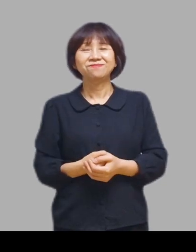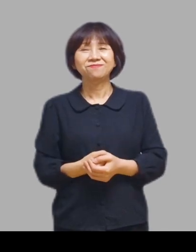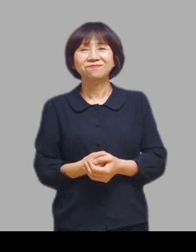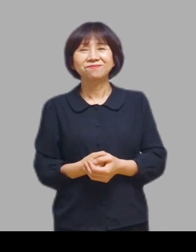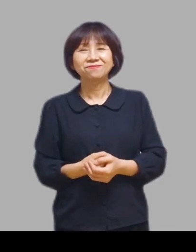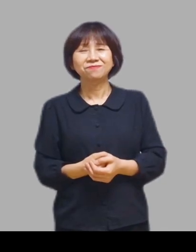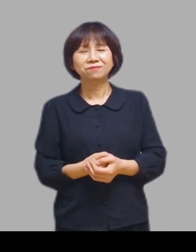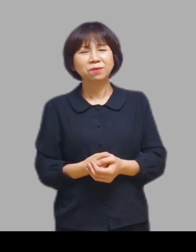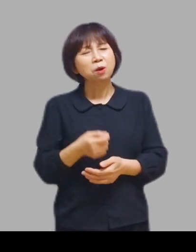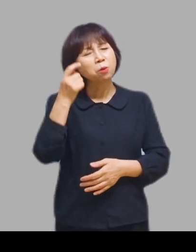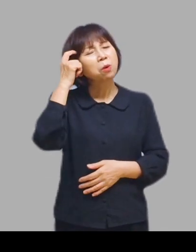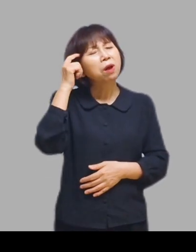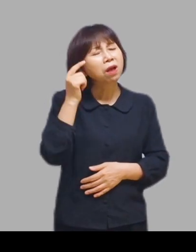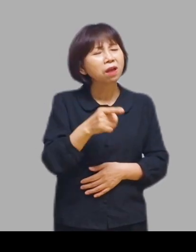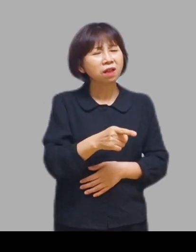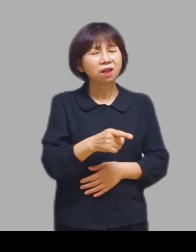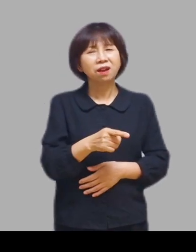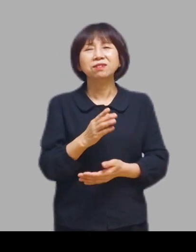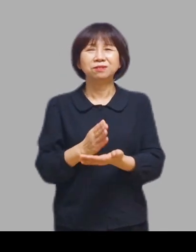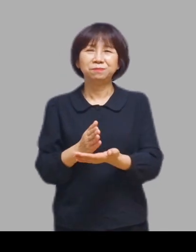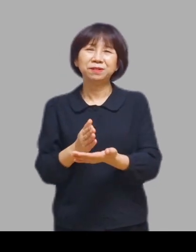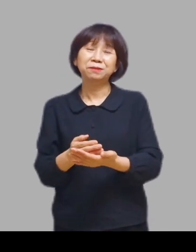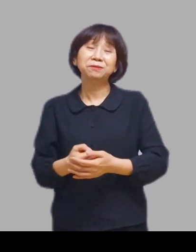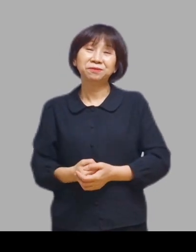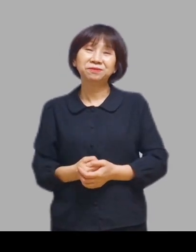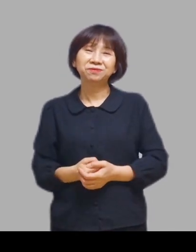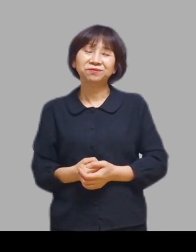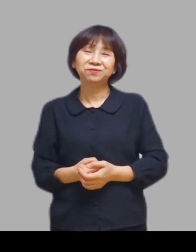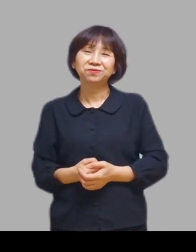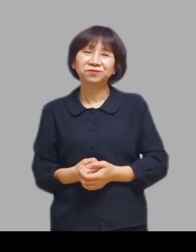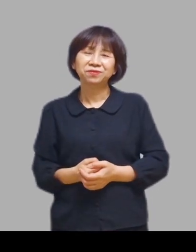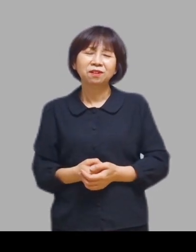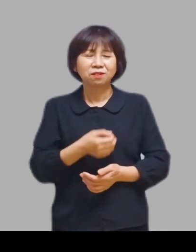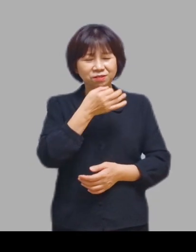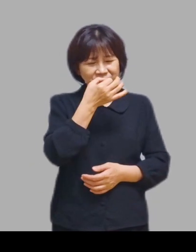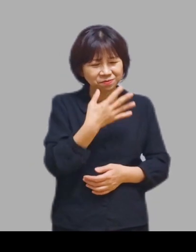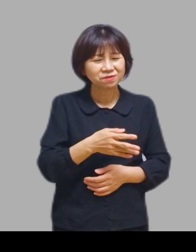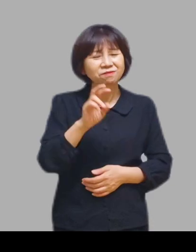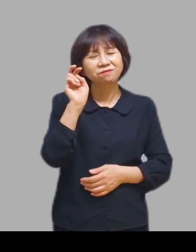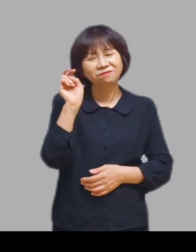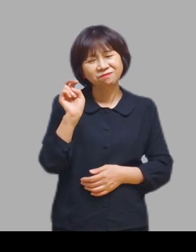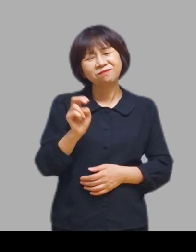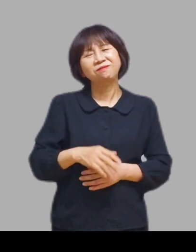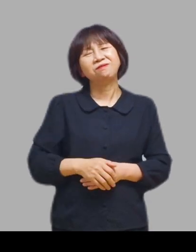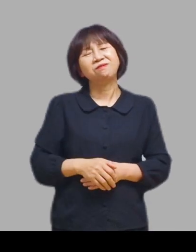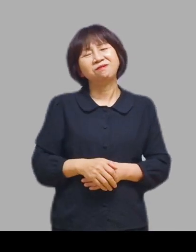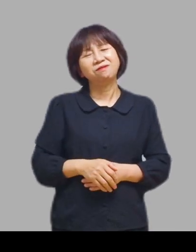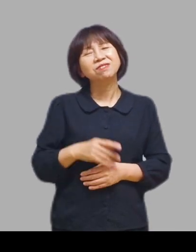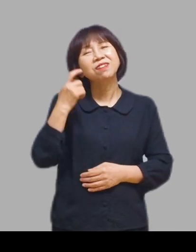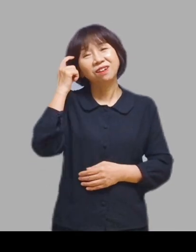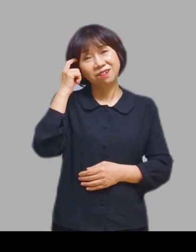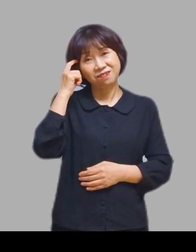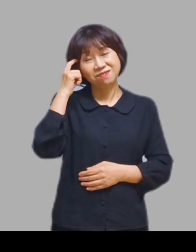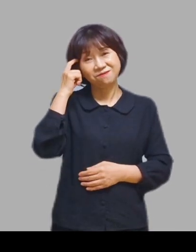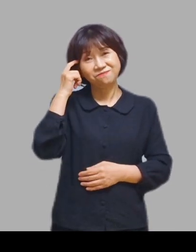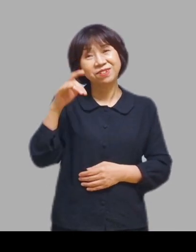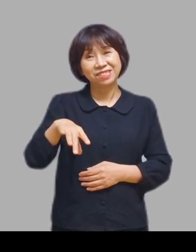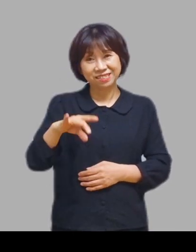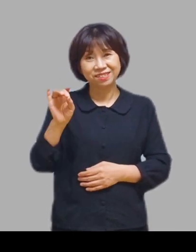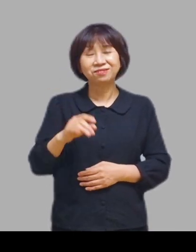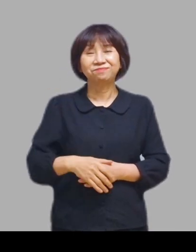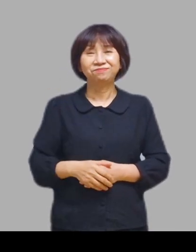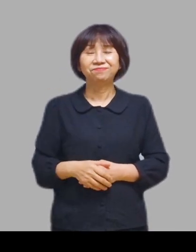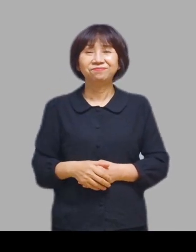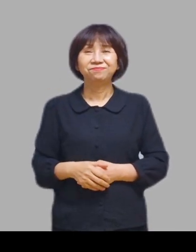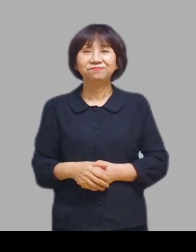왜 저럴까? 이거보다요, 얼마나 힘들었을까 먼저 생각할 수 있기를